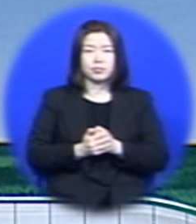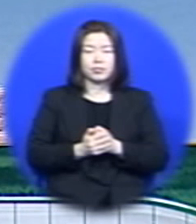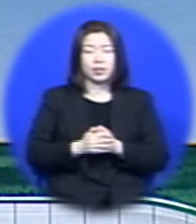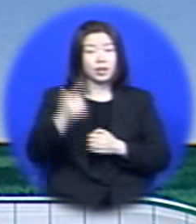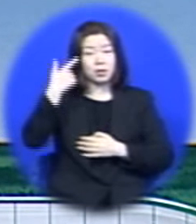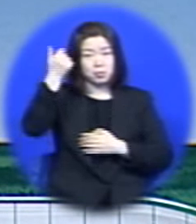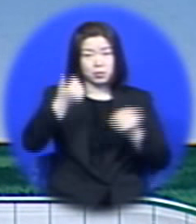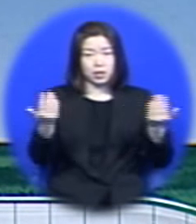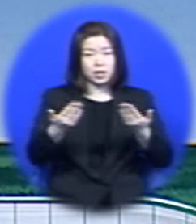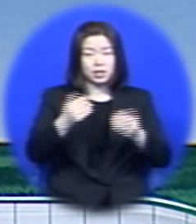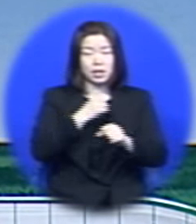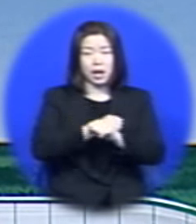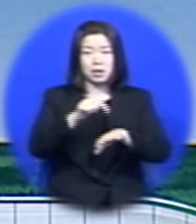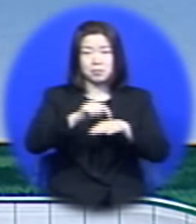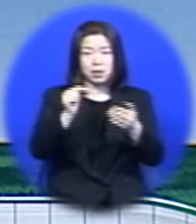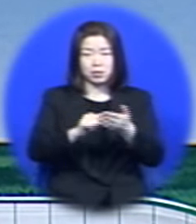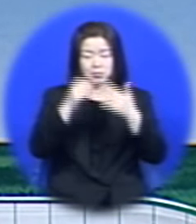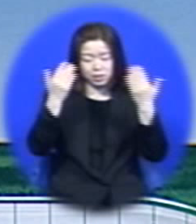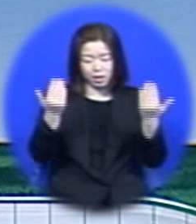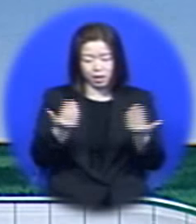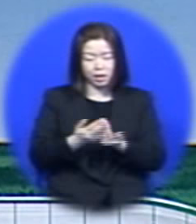목회할 마음 다 내려놨어요.